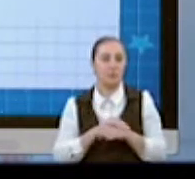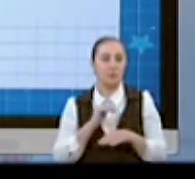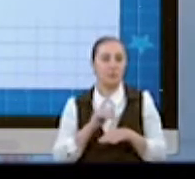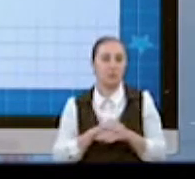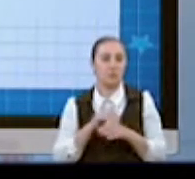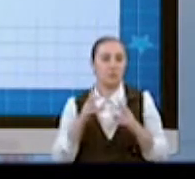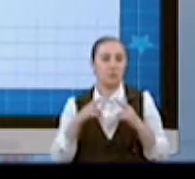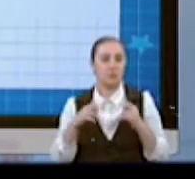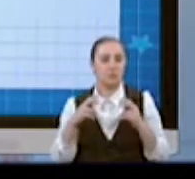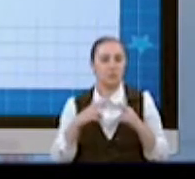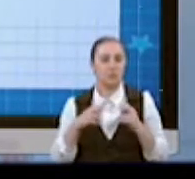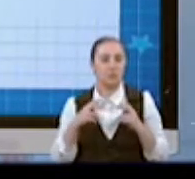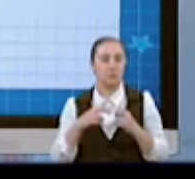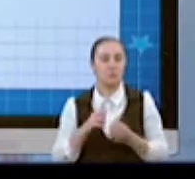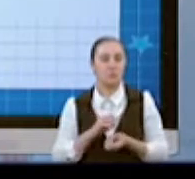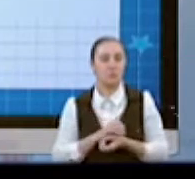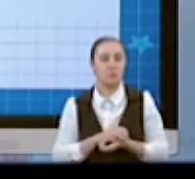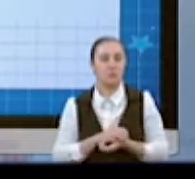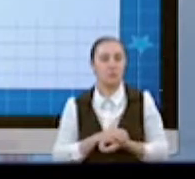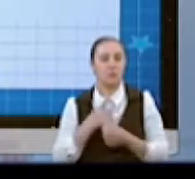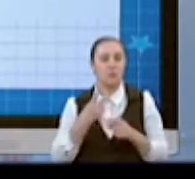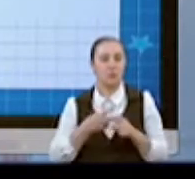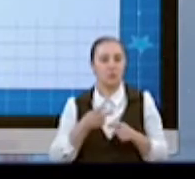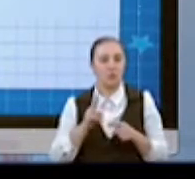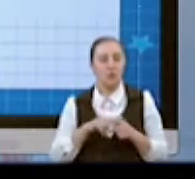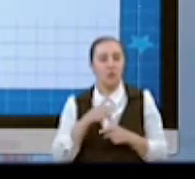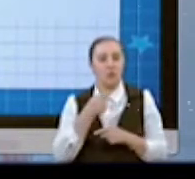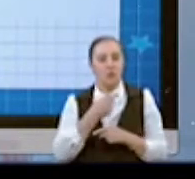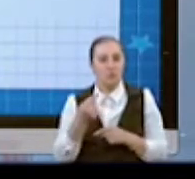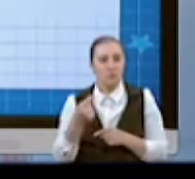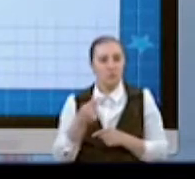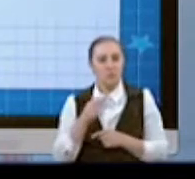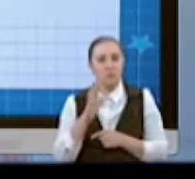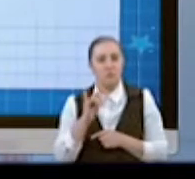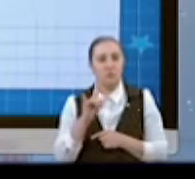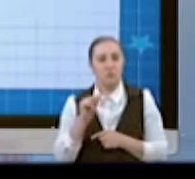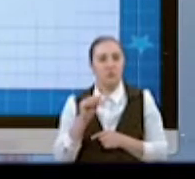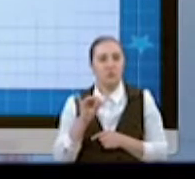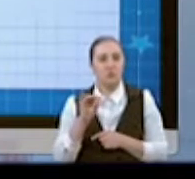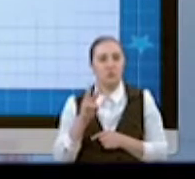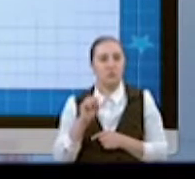Молодцы, проверяем. Это вычитаемое.